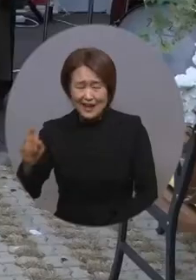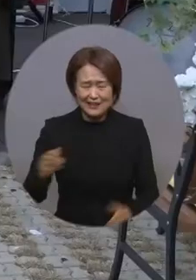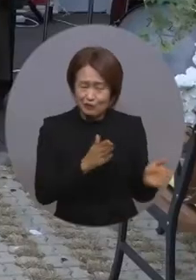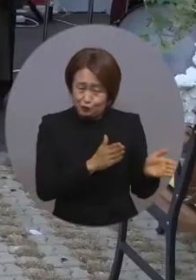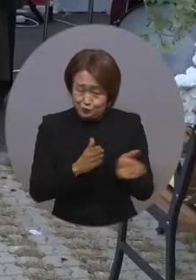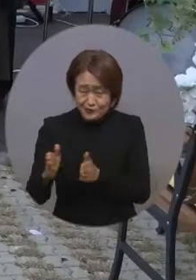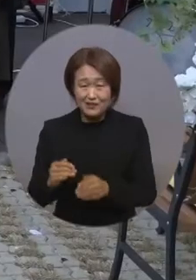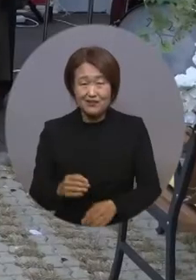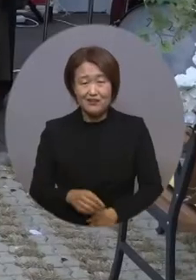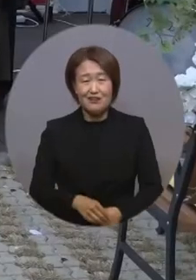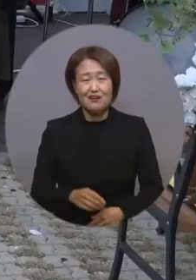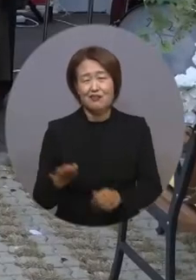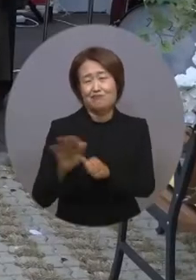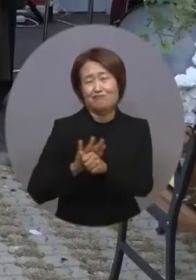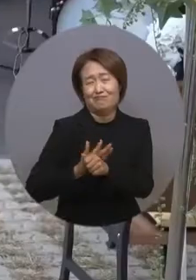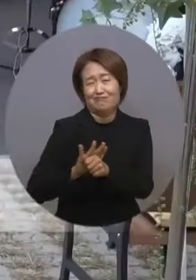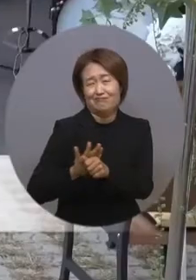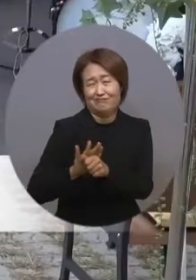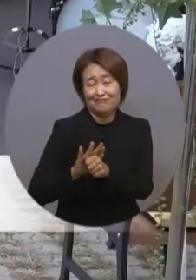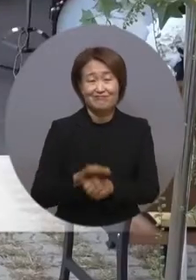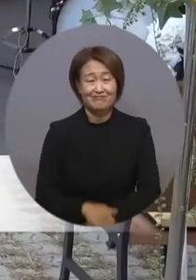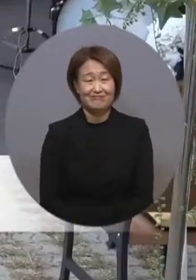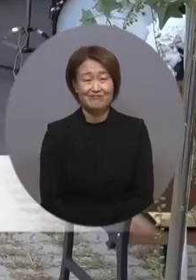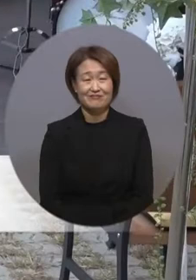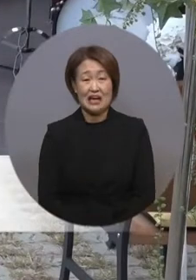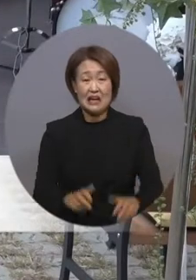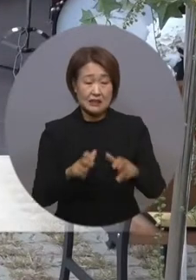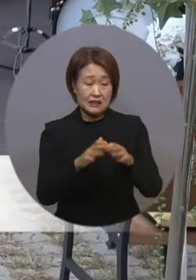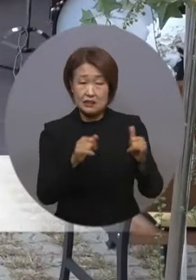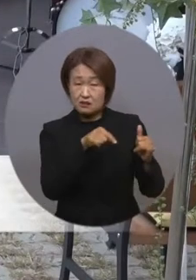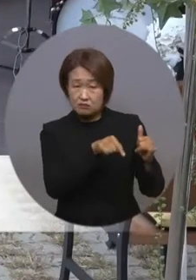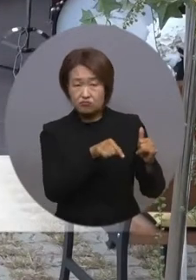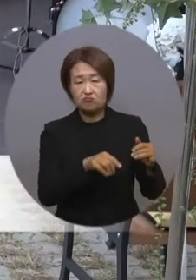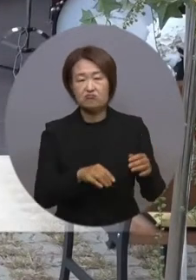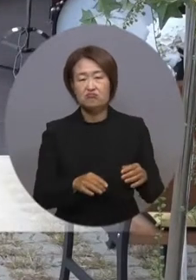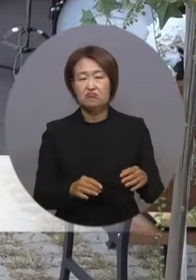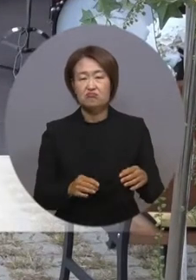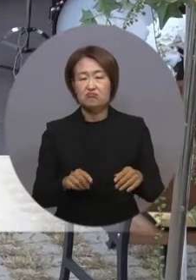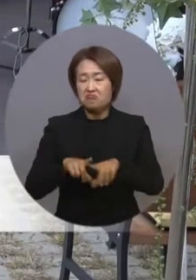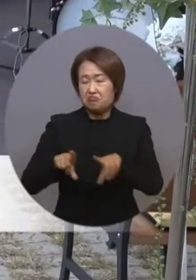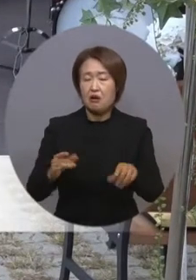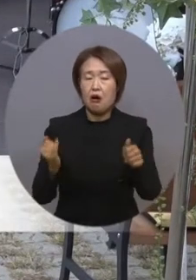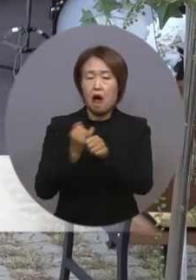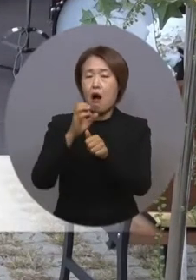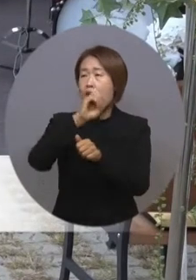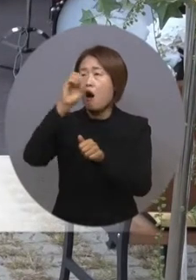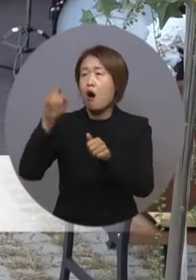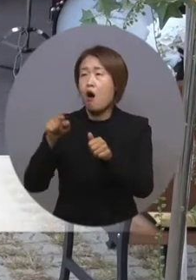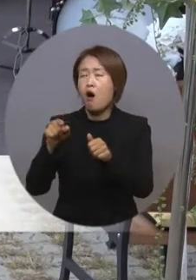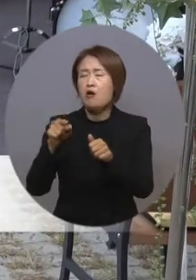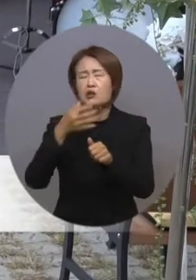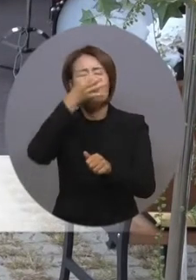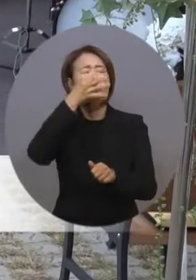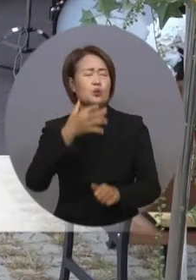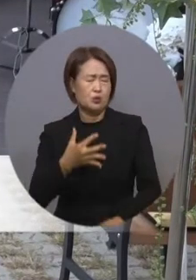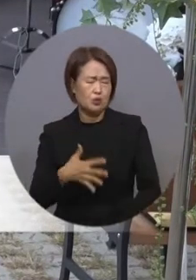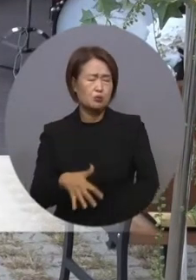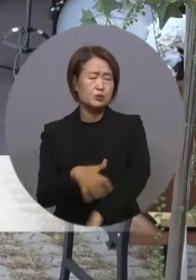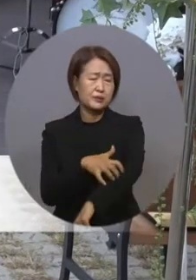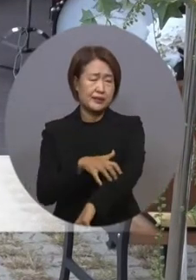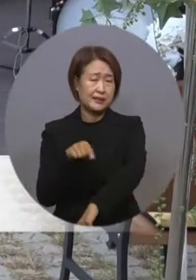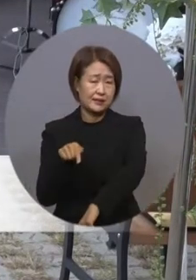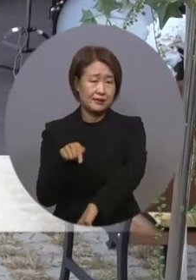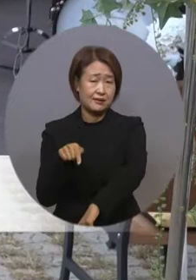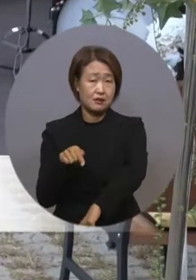있도록 세심한 배려로 준비했습니다. 장애인분들은 일반 예식홀에서 웨딩을 하기가 상당히 불편한 점이 많으세요.